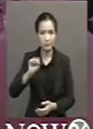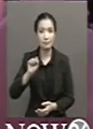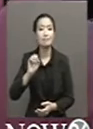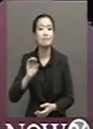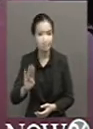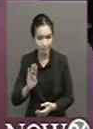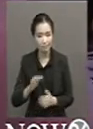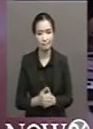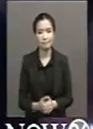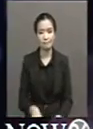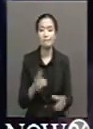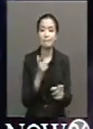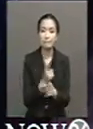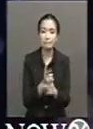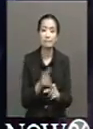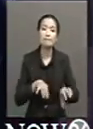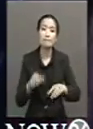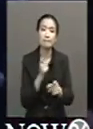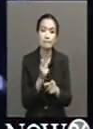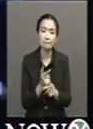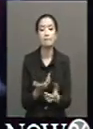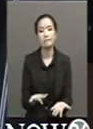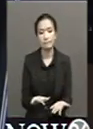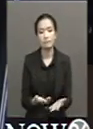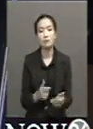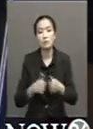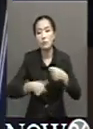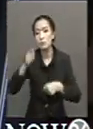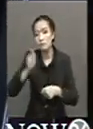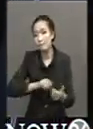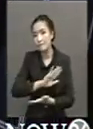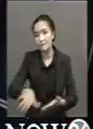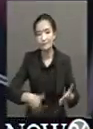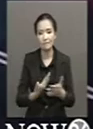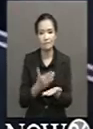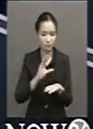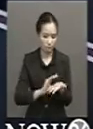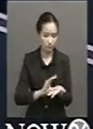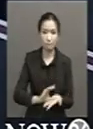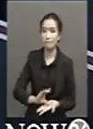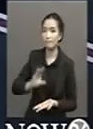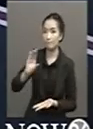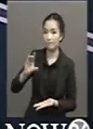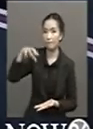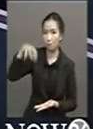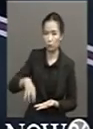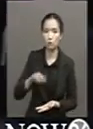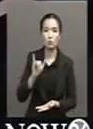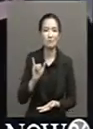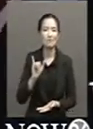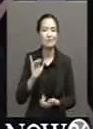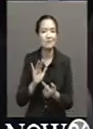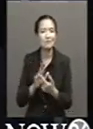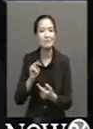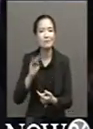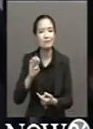ลแล้วก็การจัดเลี้ยงทั้งหมดในคืนกาล่าดินเนอร์ที่ผ่านมาก็ถูกมอบให้กับยูนิเซฟประเทศไทยครับเพื่อเป็นการ